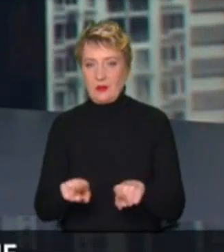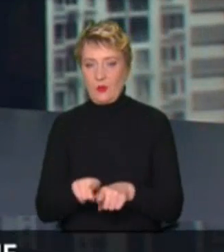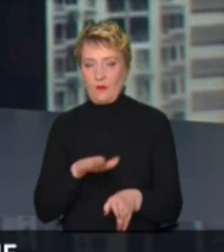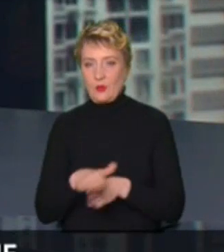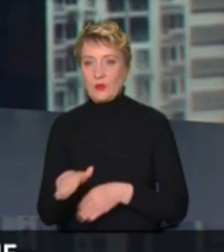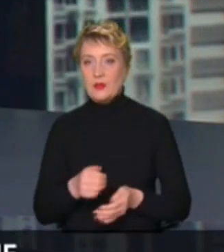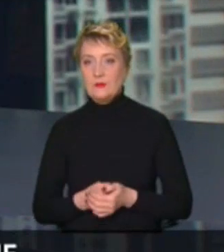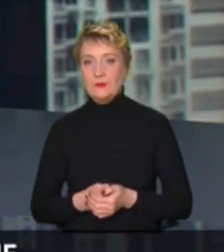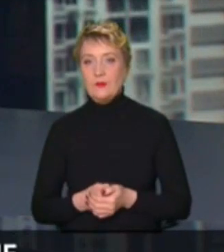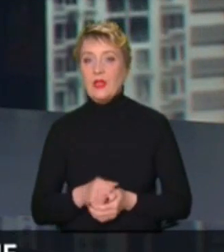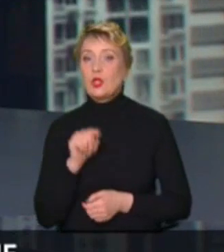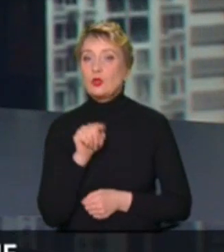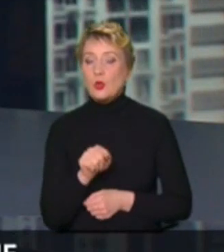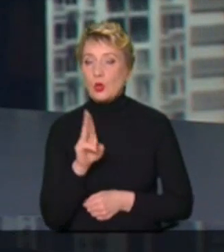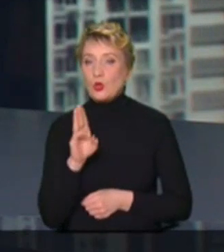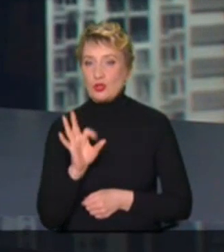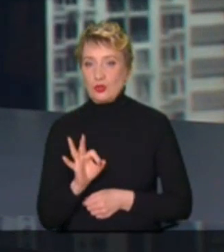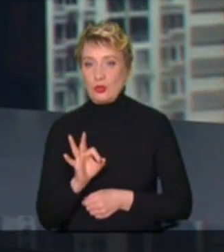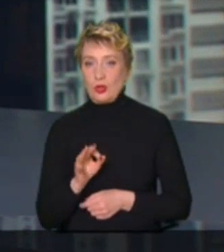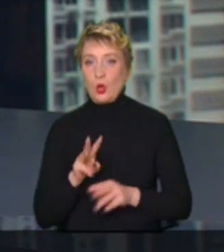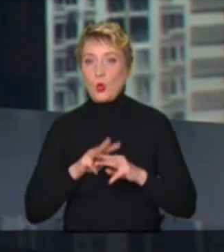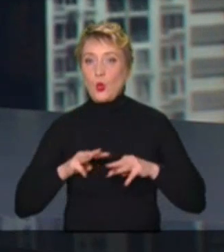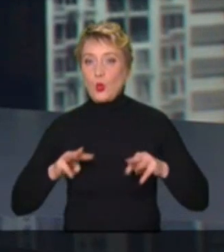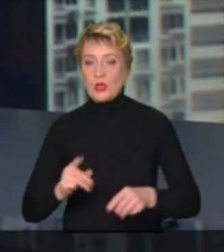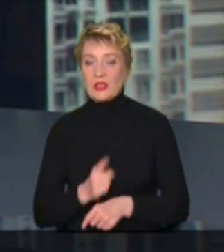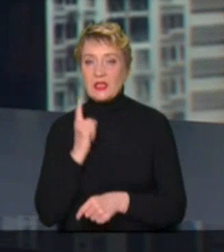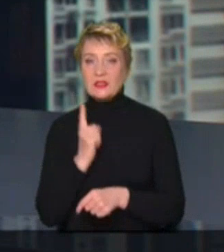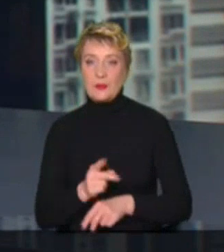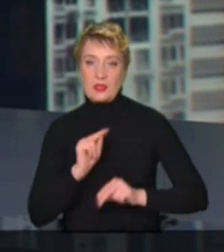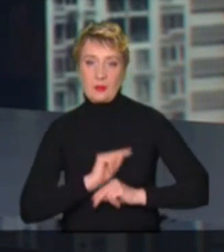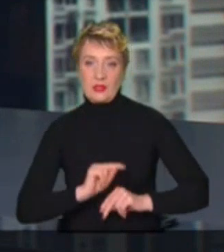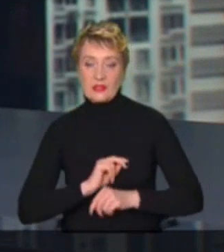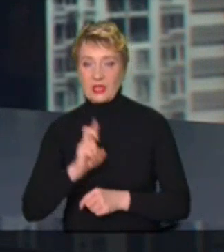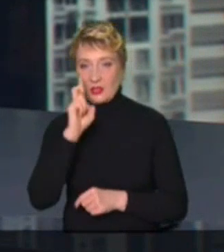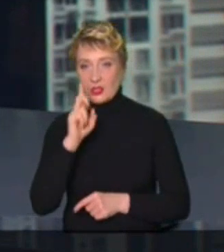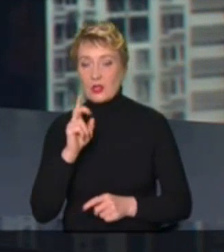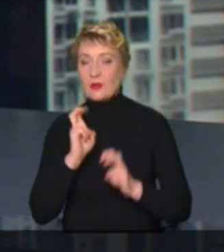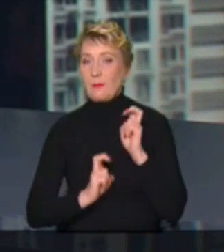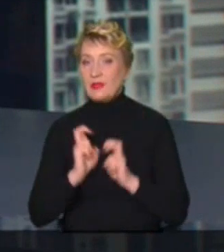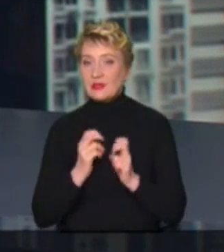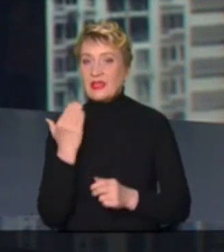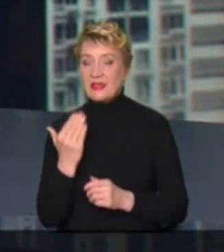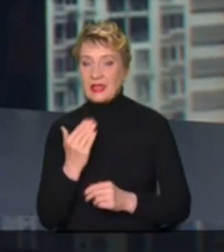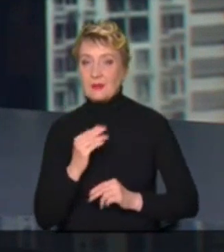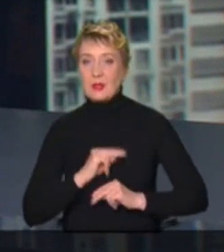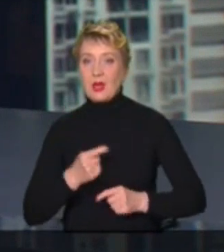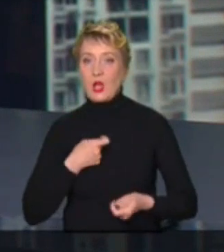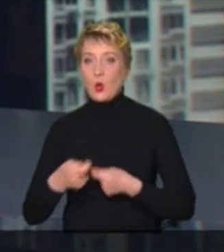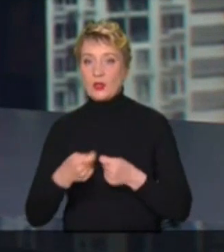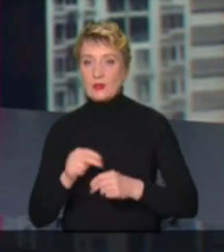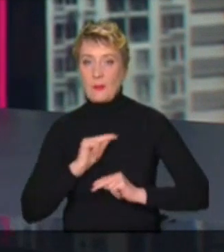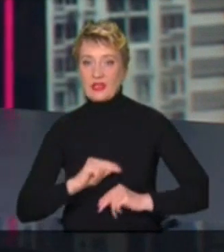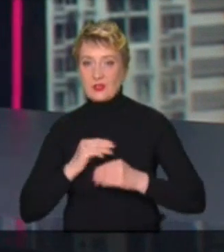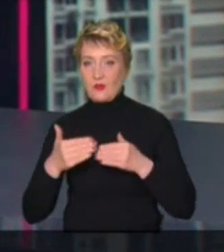Надалі до того, що уряд нині заборонив працівникам державних підприємств та їхнім керівникам працювати